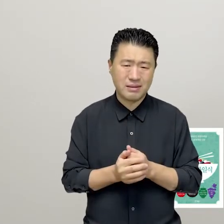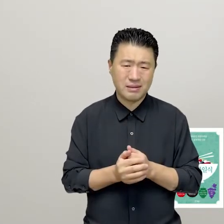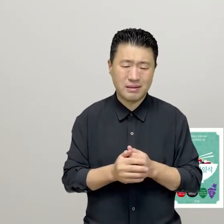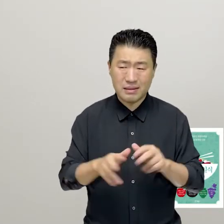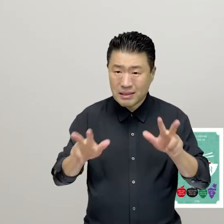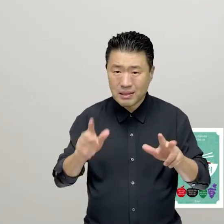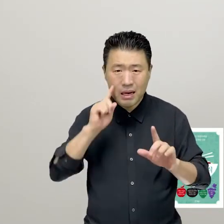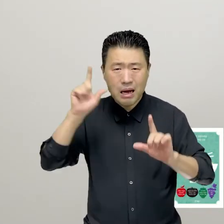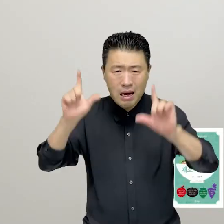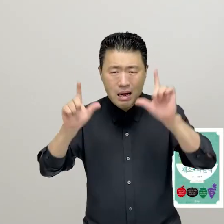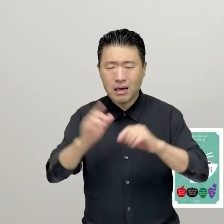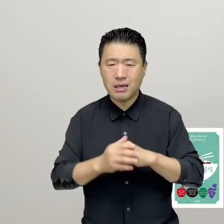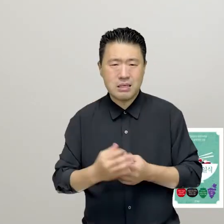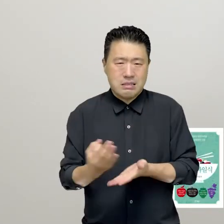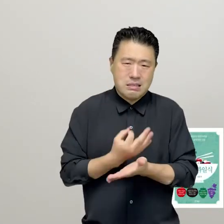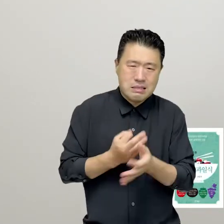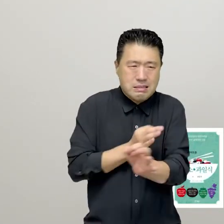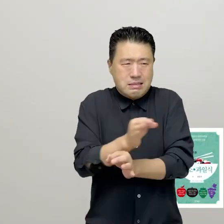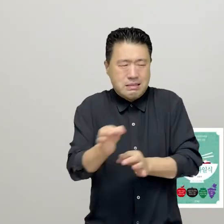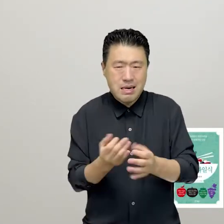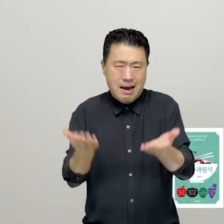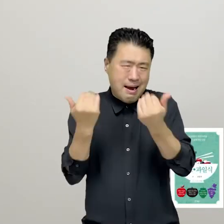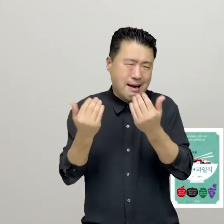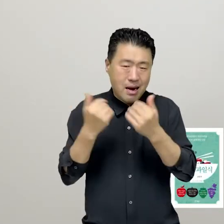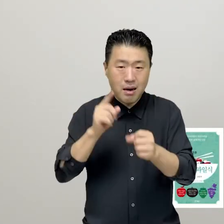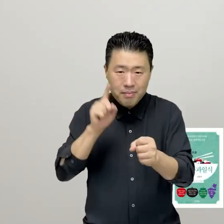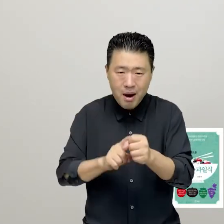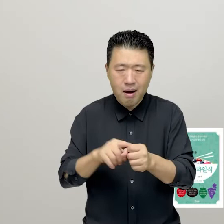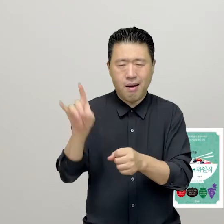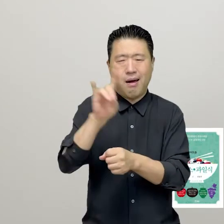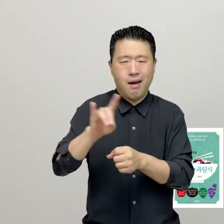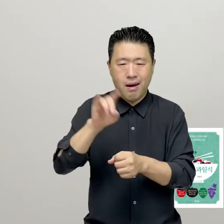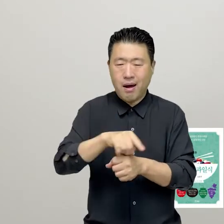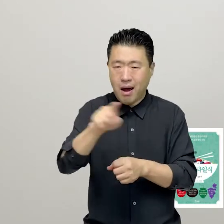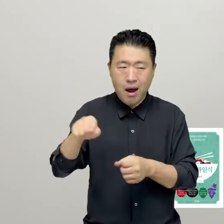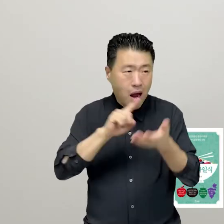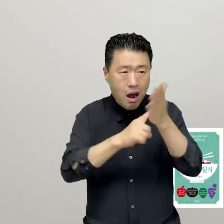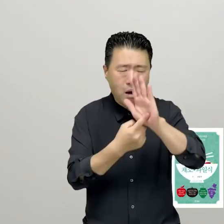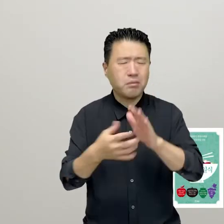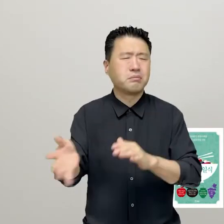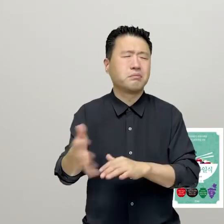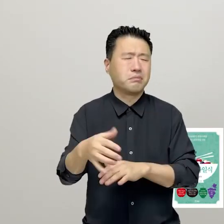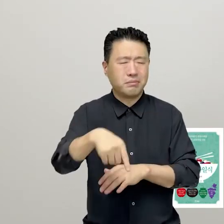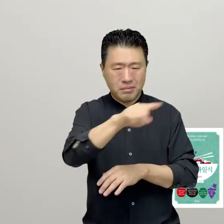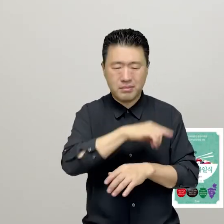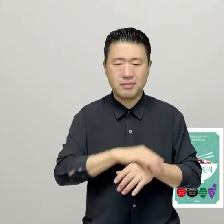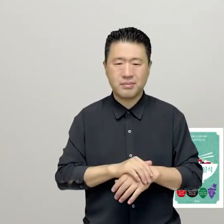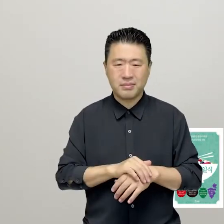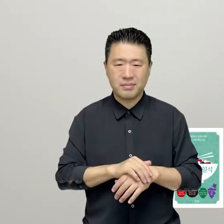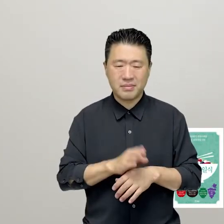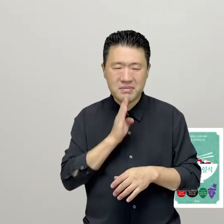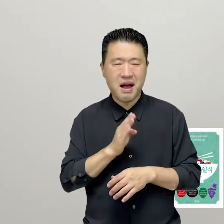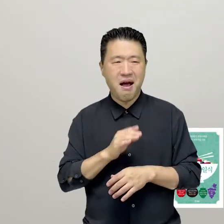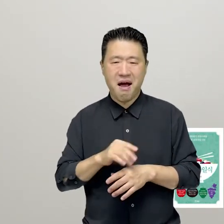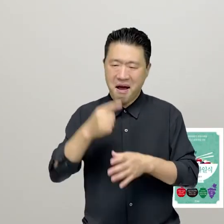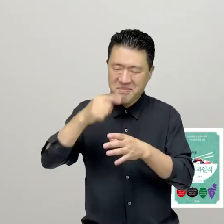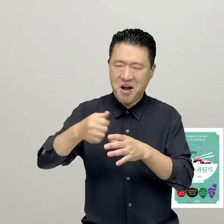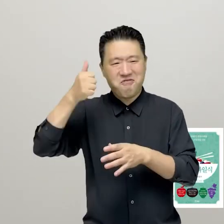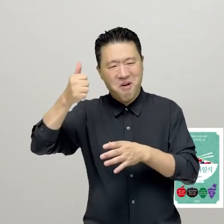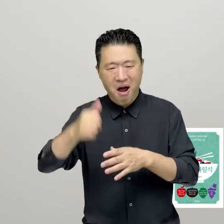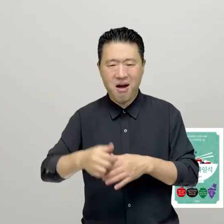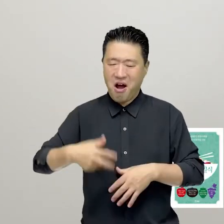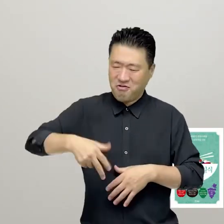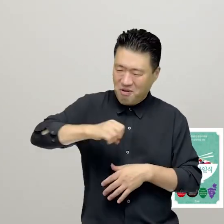그리고 현재의 자본주의와 상업주의 논리로 이러한 정보들은 많이 소개되지 않고 대려 항산화